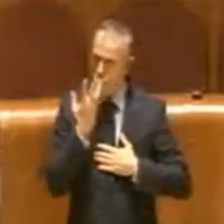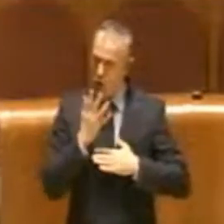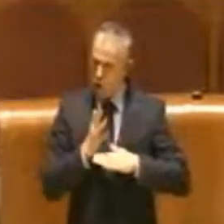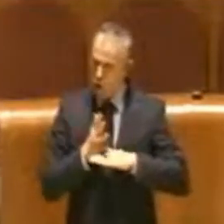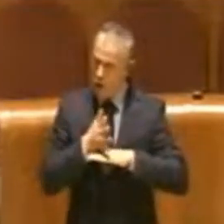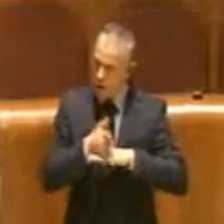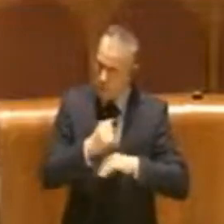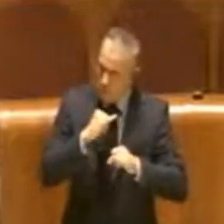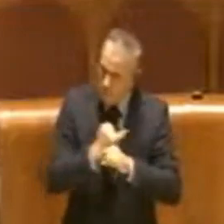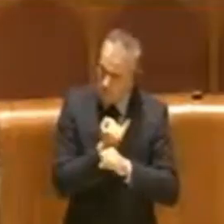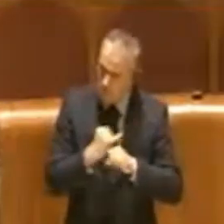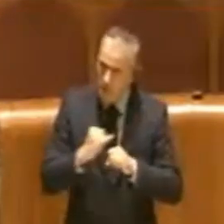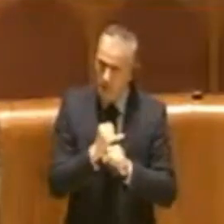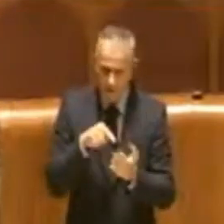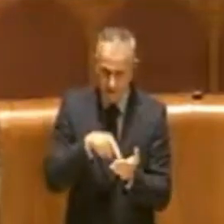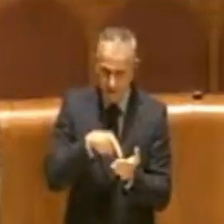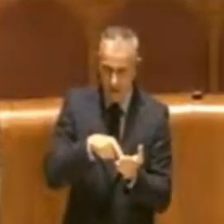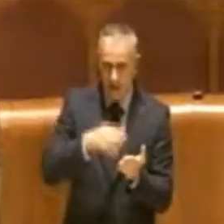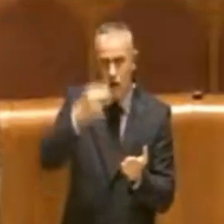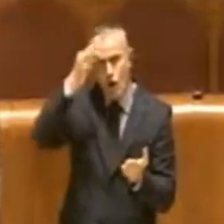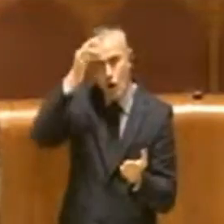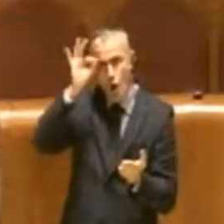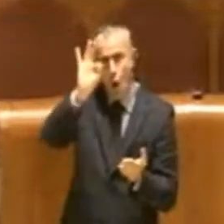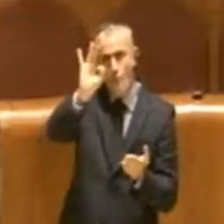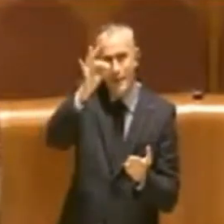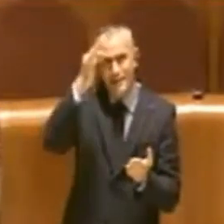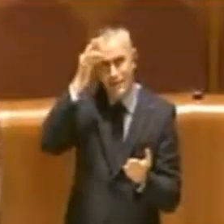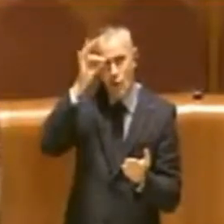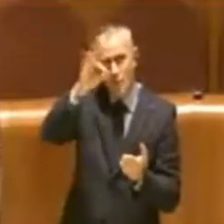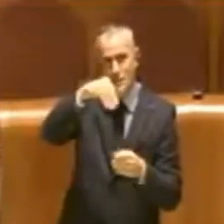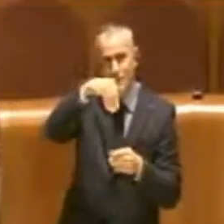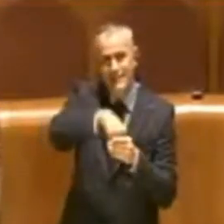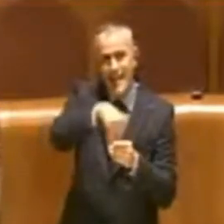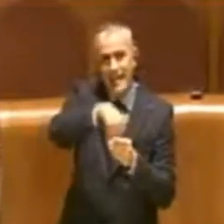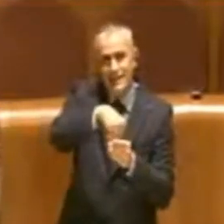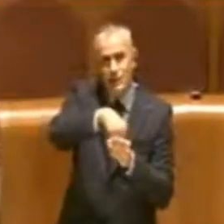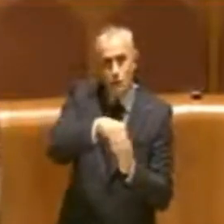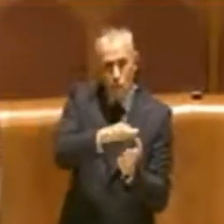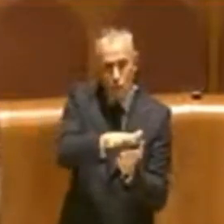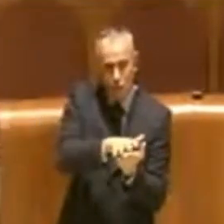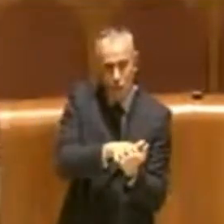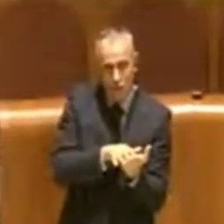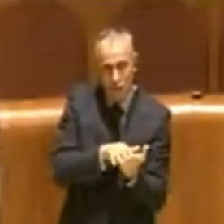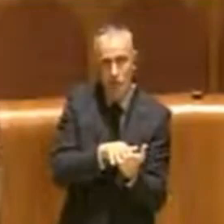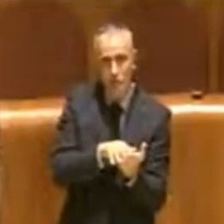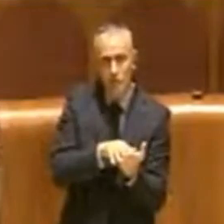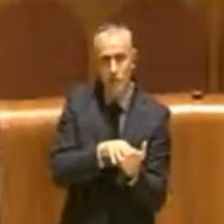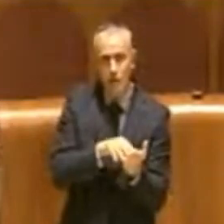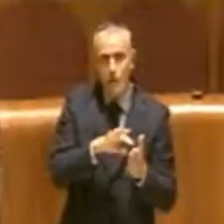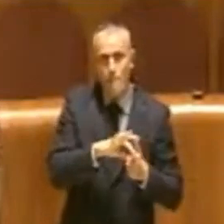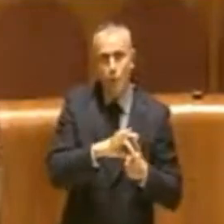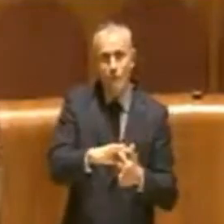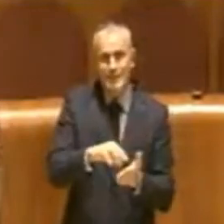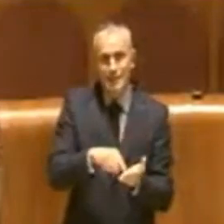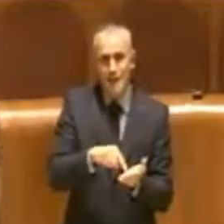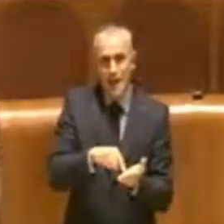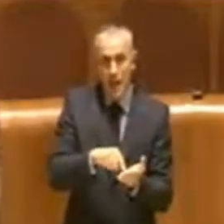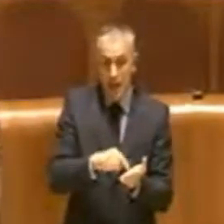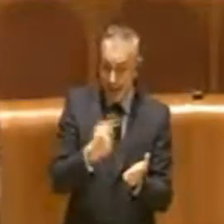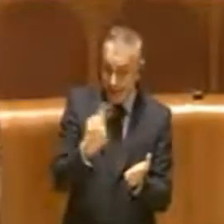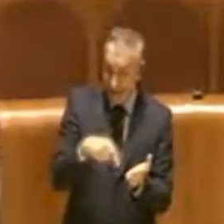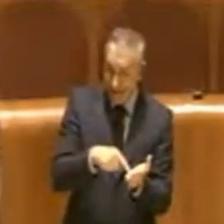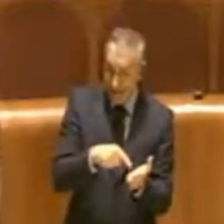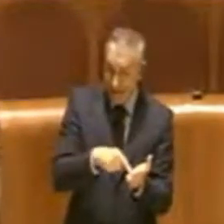gli obiettivi che sono stati articolati all'interno di questo provvedimento, che come sappiamo è un